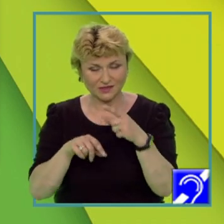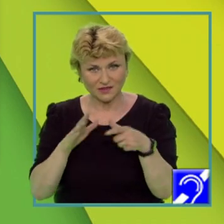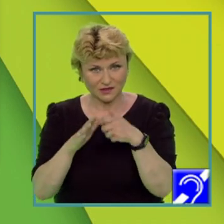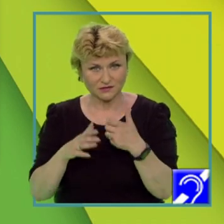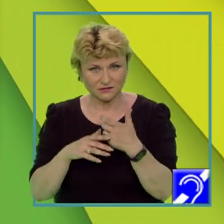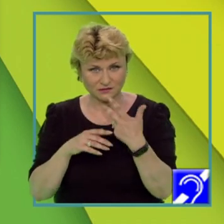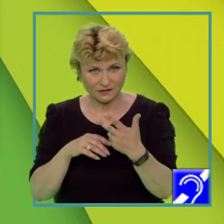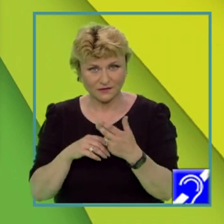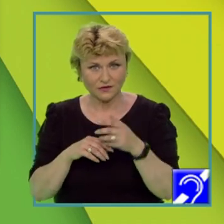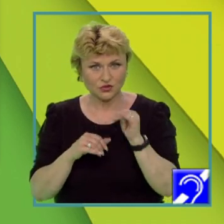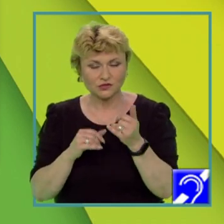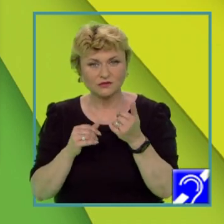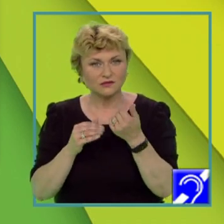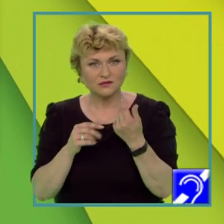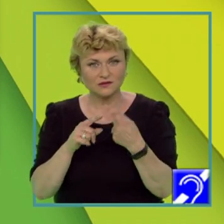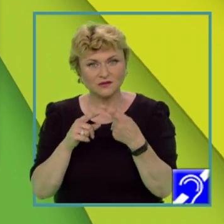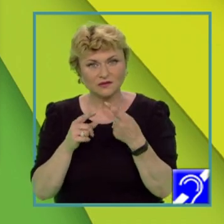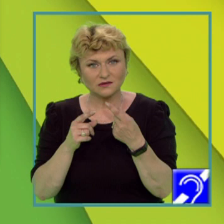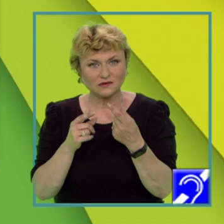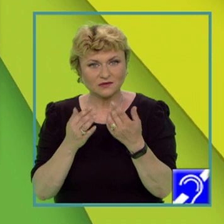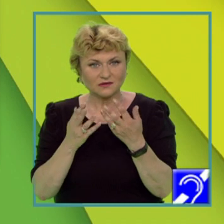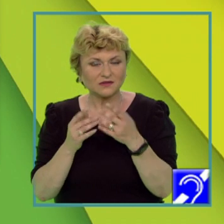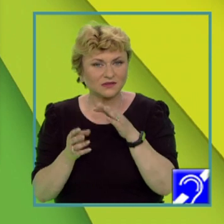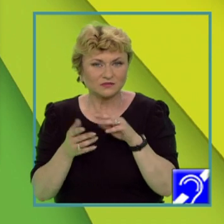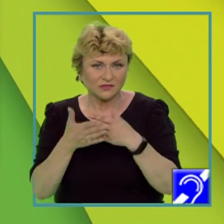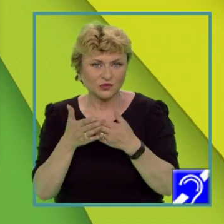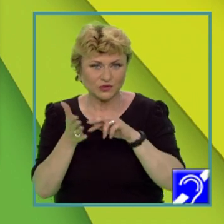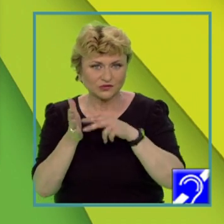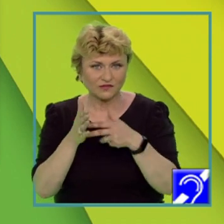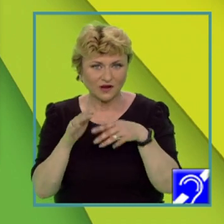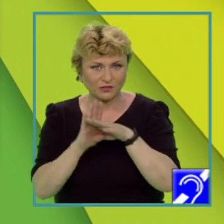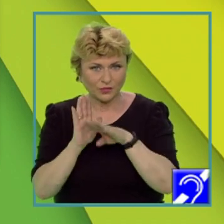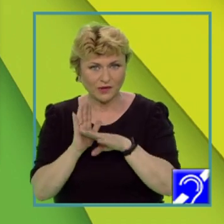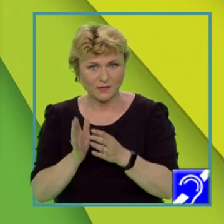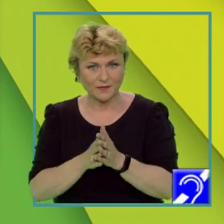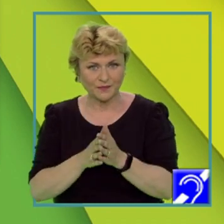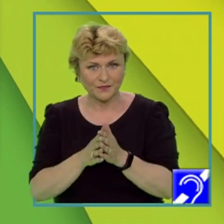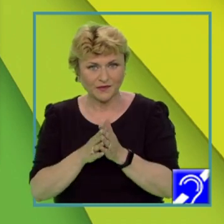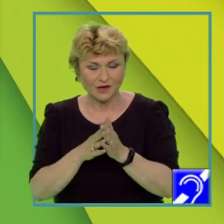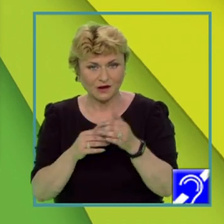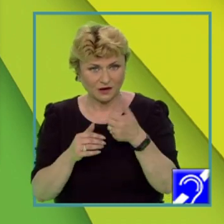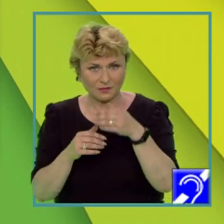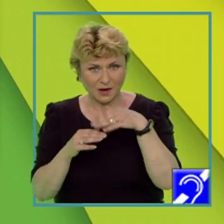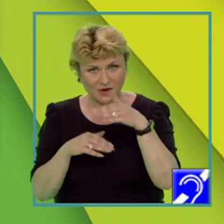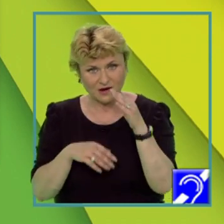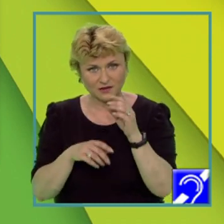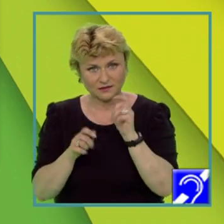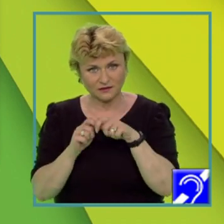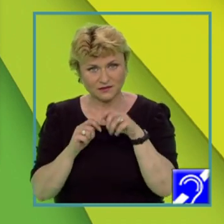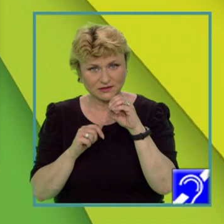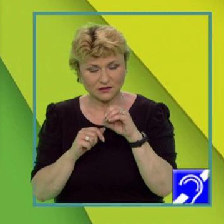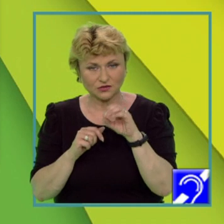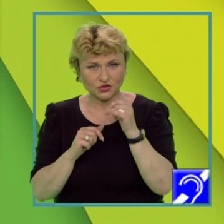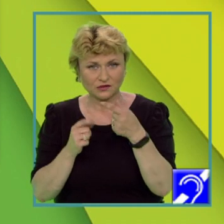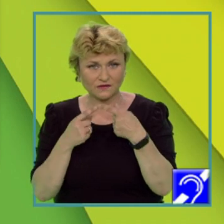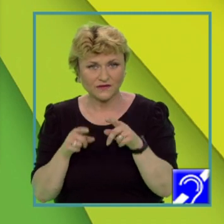reamintim câteva elemente teoretice pentru rezolvarea problemei și a mai mare ca 0 a diferit de 1 și x